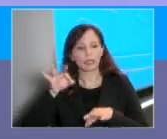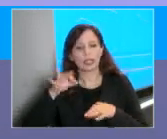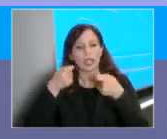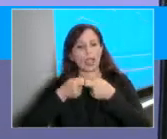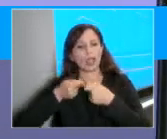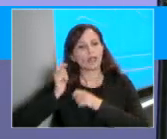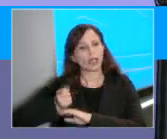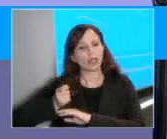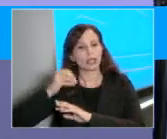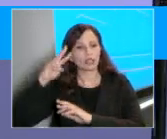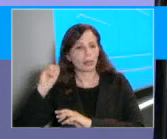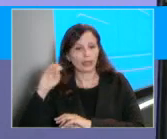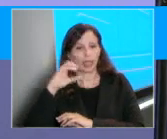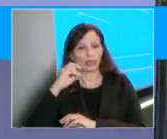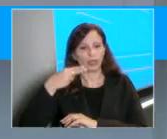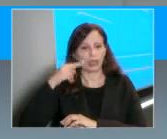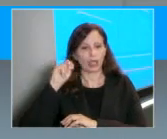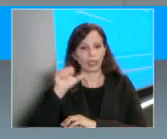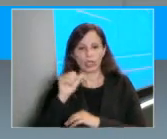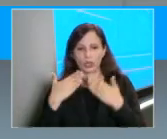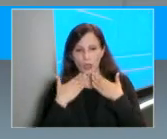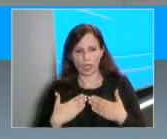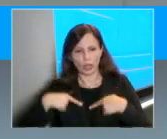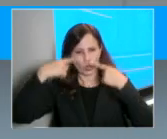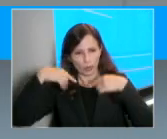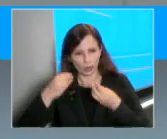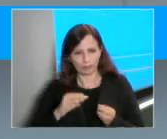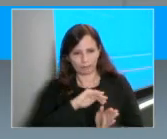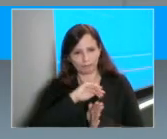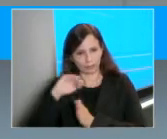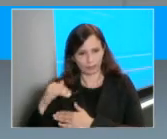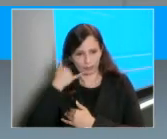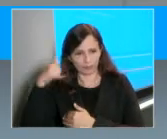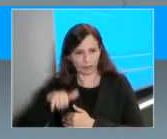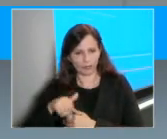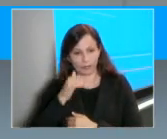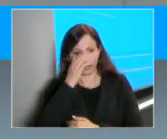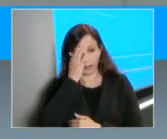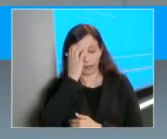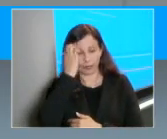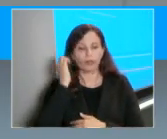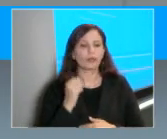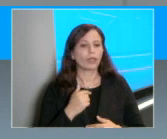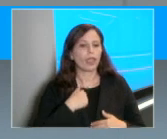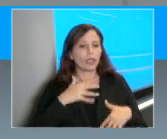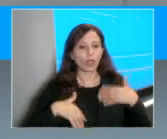תודה. יום טוב, עידן. מה אתה אומר, יהיה גוואלד או לא? אני חייב להתייחס לזה, זה פשוט מקומם אותי כל